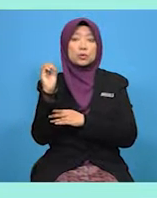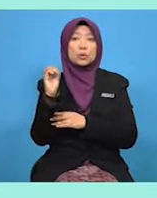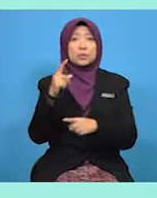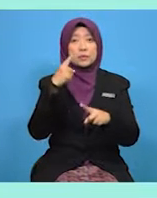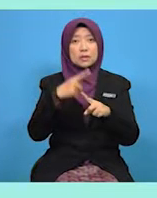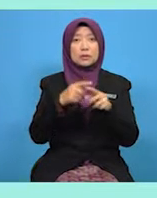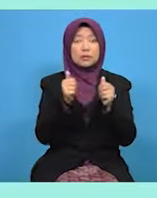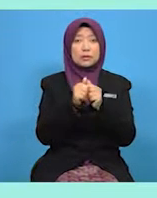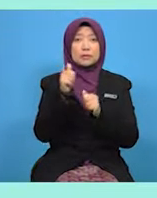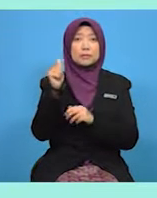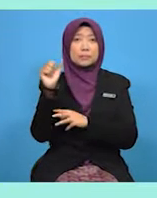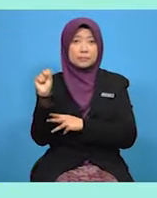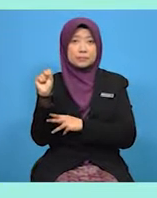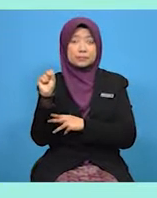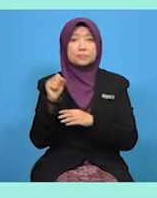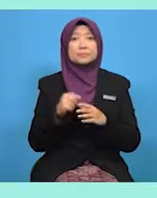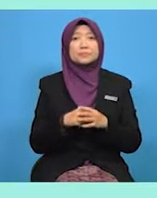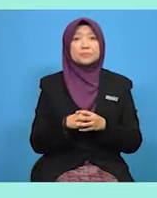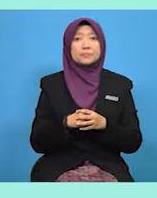kilo AS.